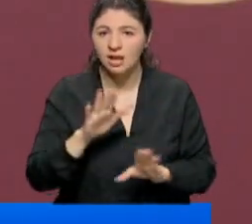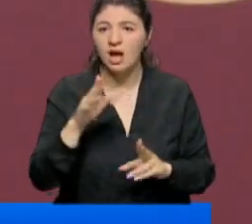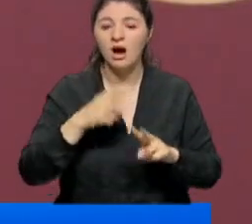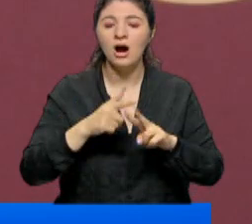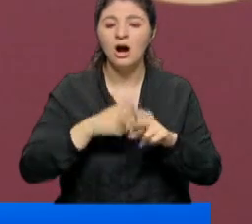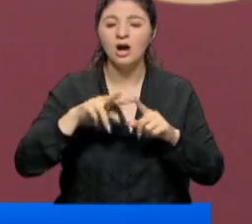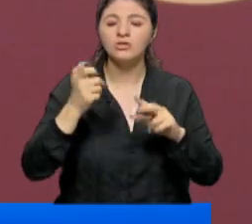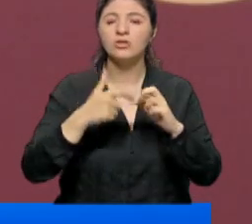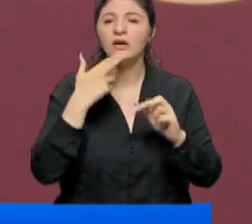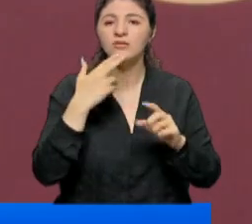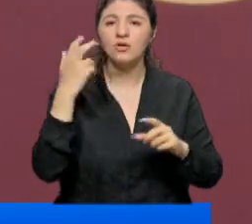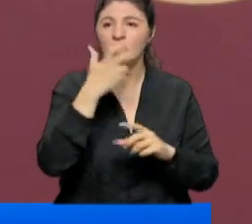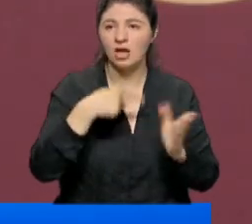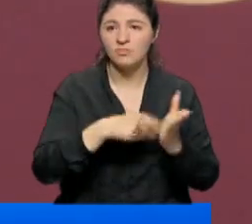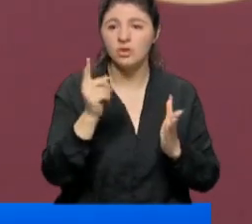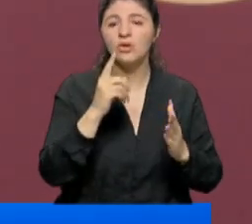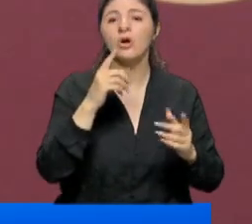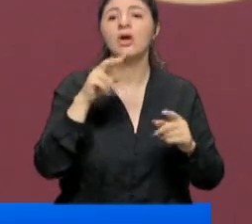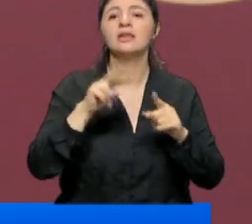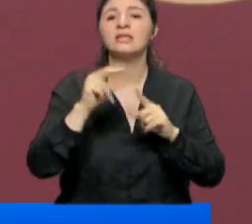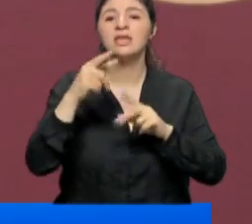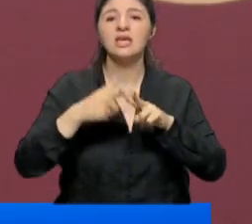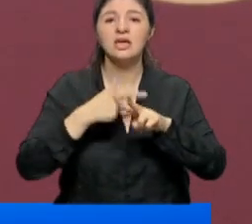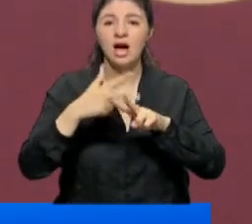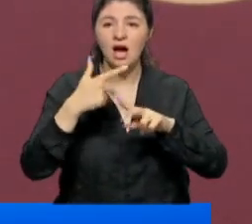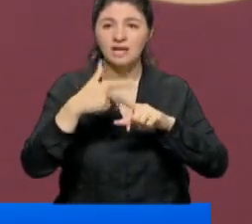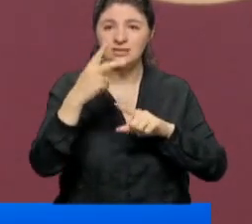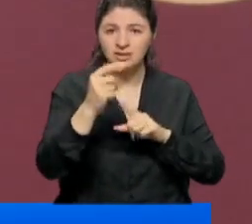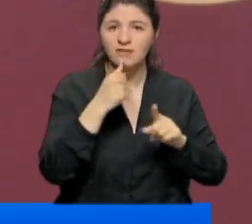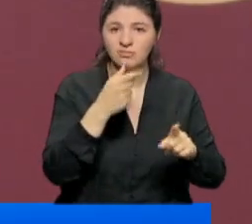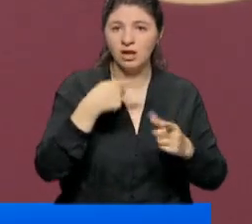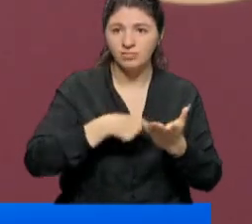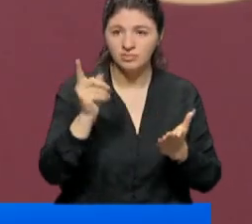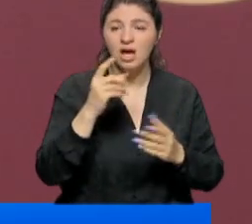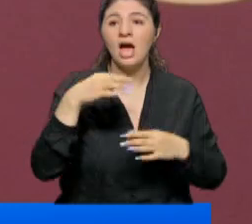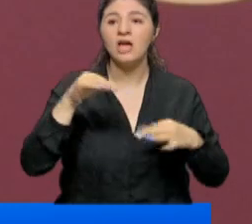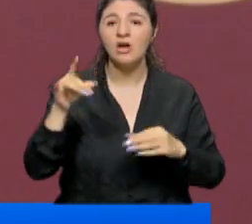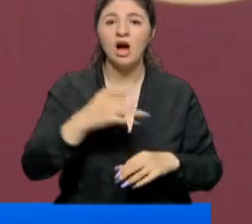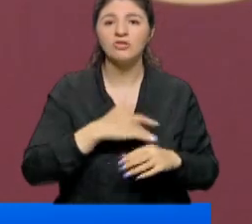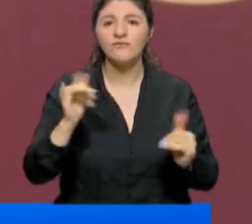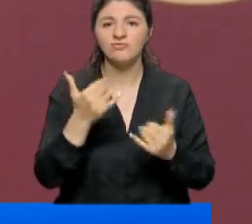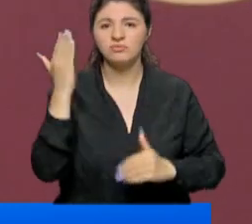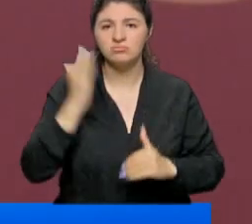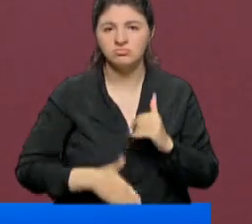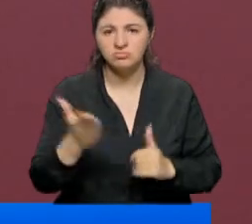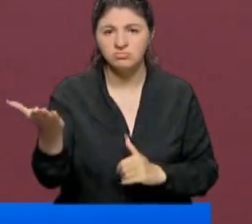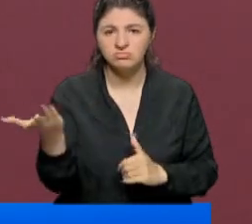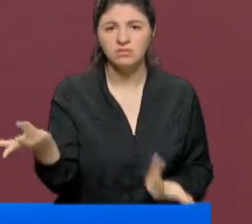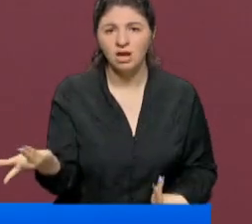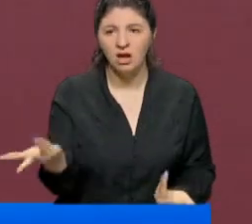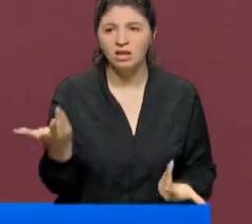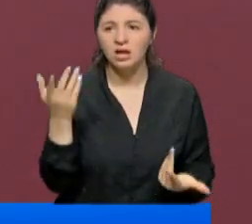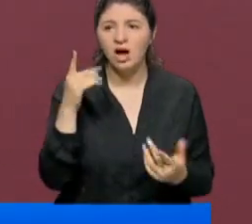Aynur Doğan konseri iptal edilmişti Niyazi Koyuncu konseri iptal edilmişti Eskişehir'de Anadolu Facebook iptal edilmişti